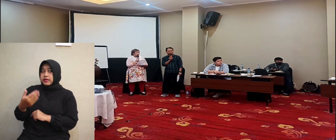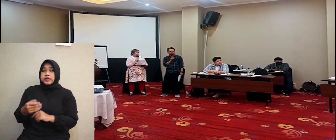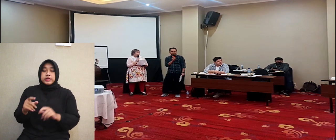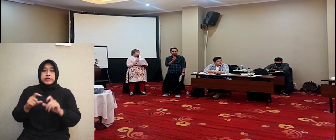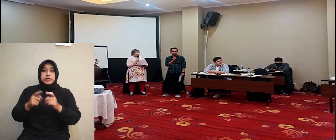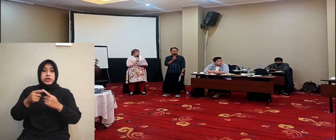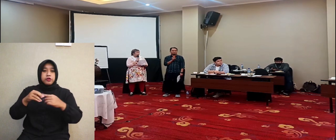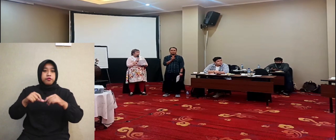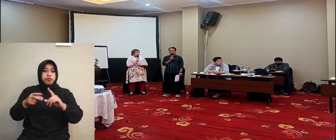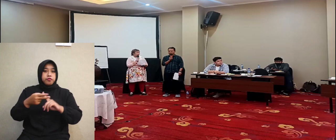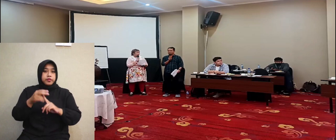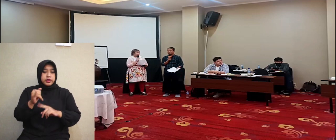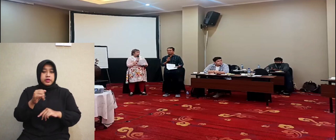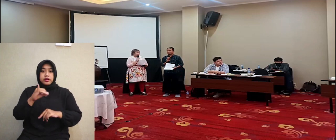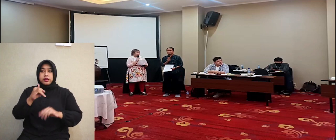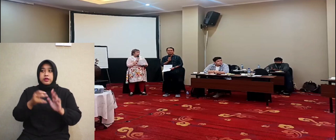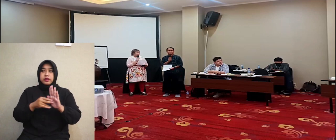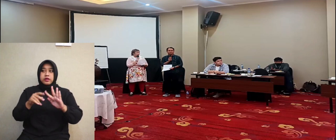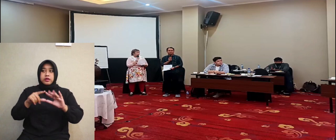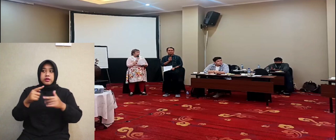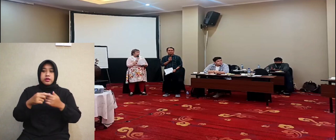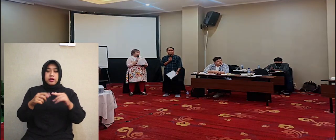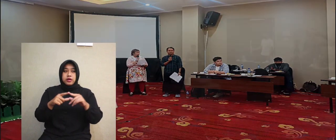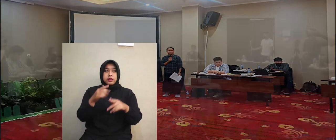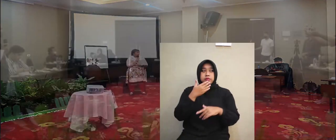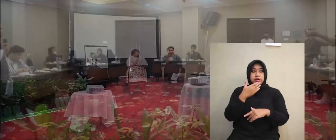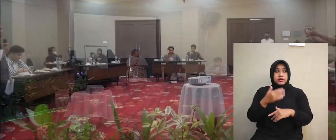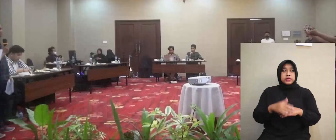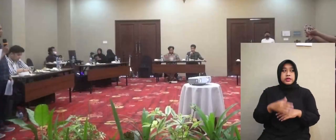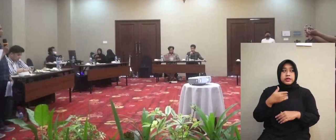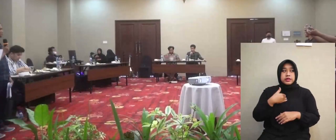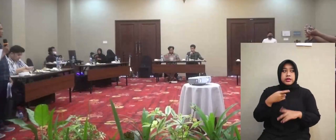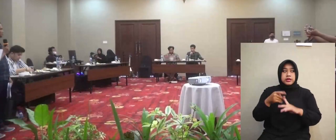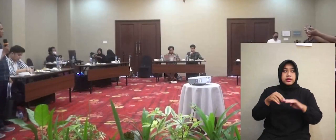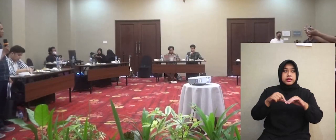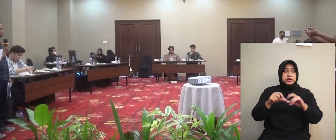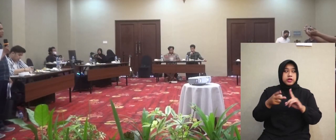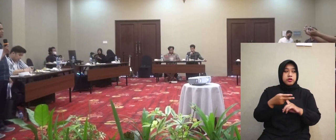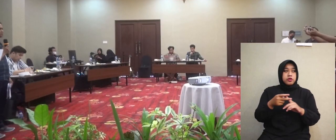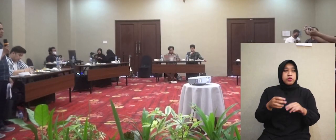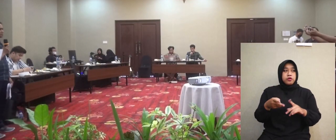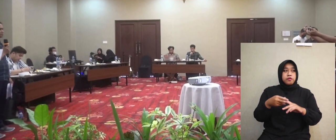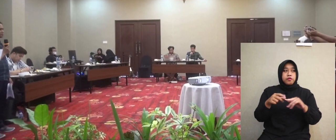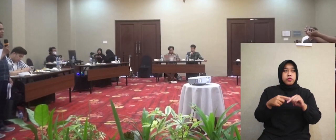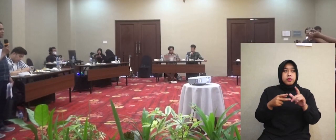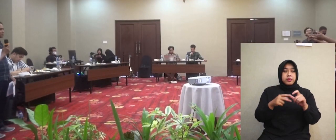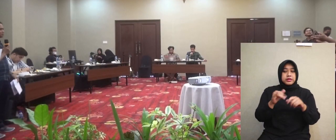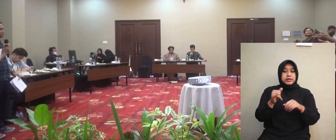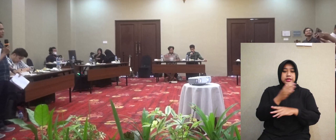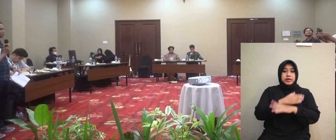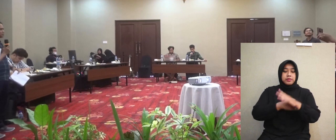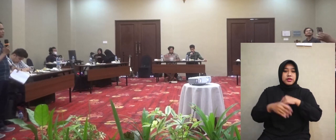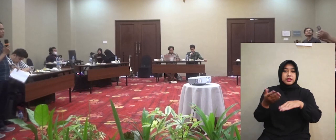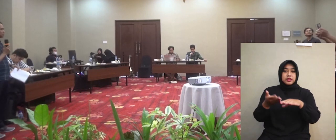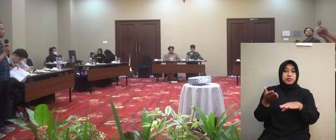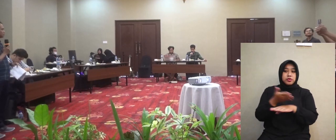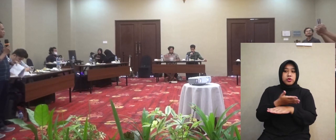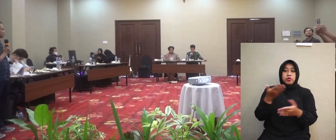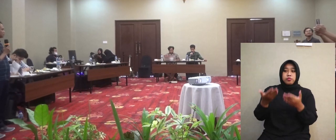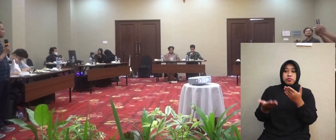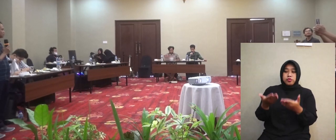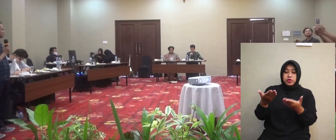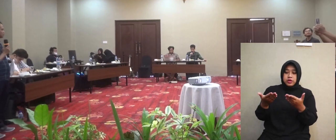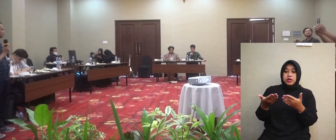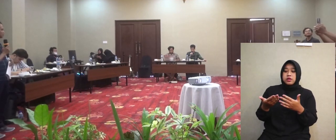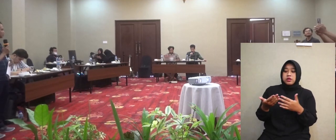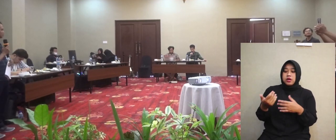Syafi'i dan Mbak Inayah saya Syarif dari formasi disabilitas sebelum mungkin ke